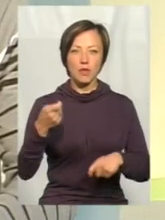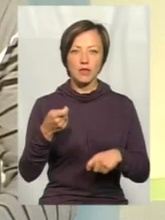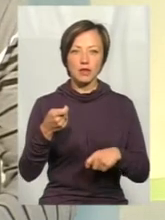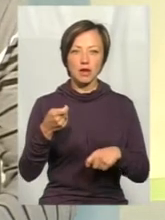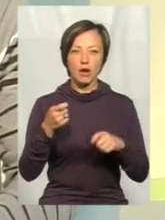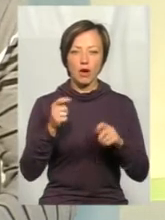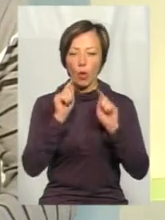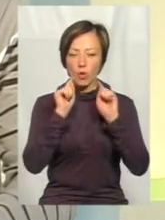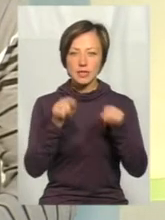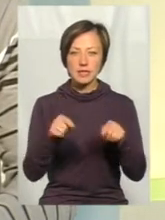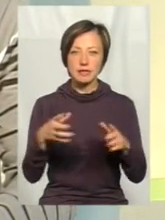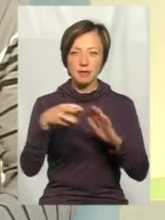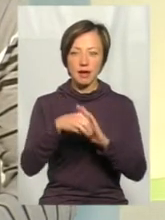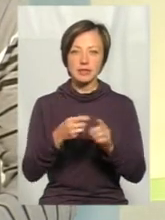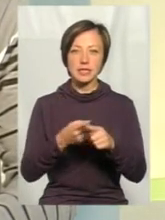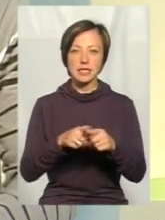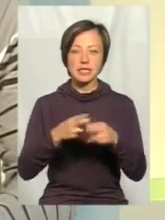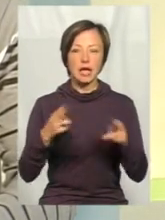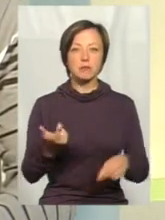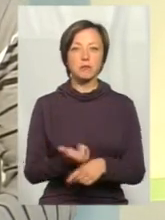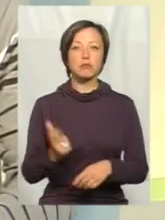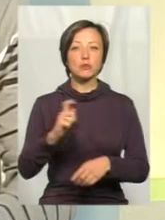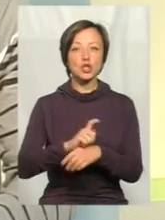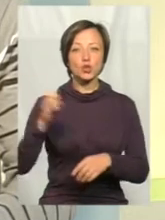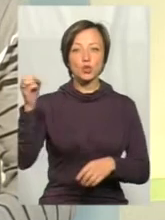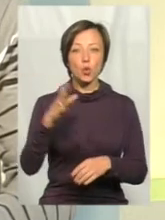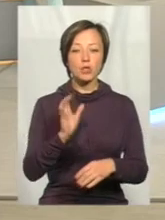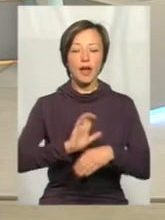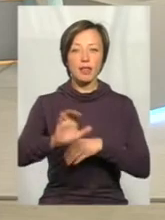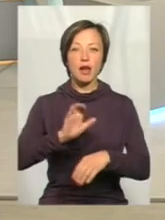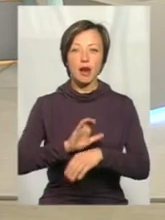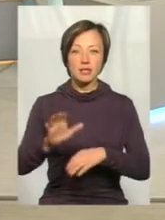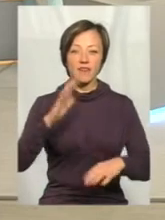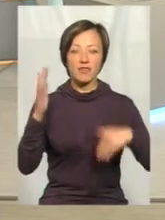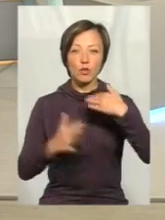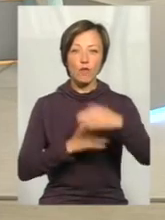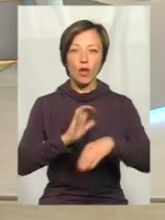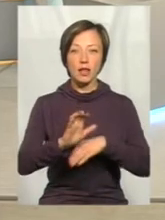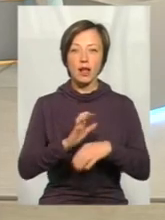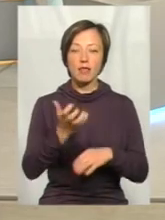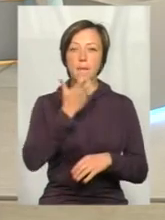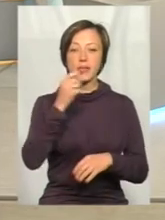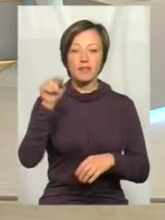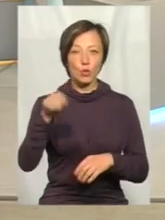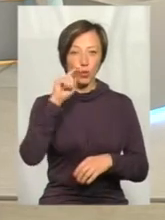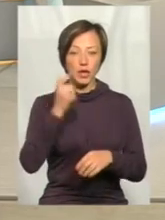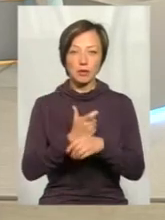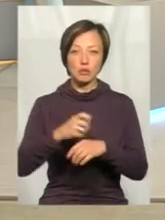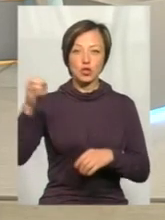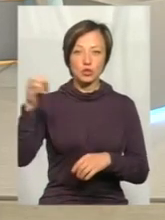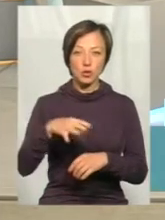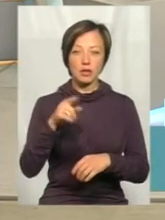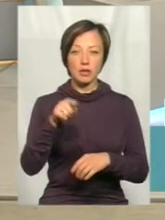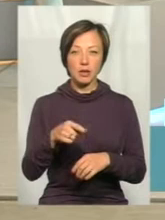концентрація цих станцій, тому що переважна більшість сонячної генерації і вітрової генерації вона знаходиться на півдні України, там, де більше сонця, там,